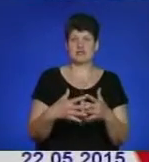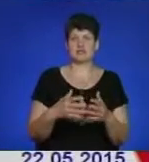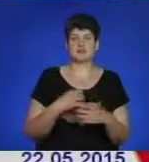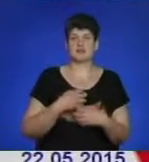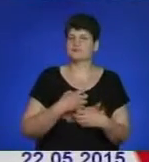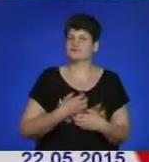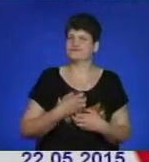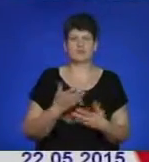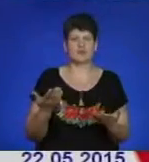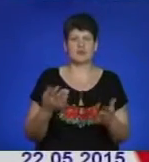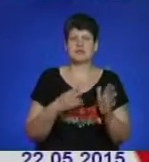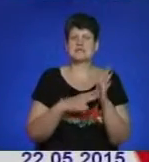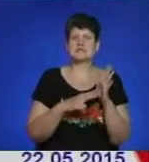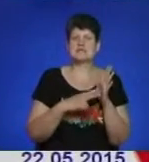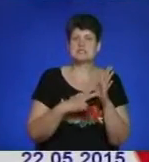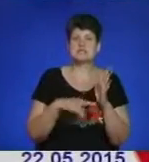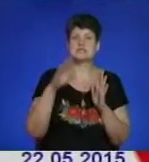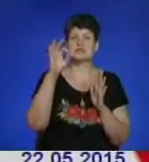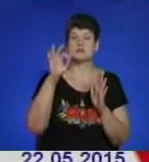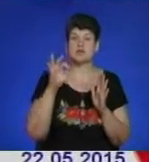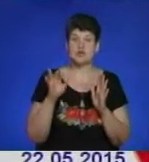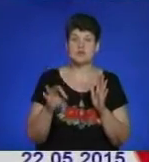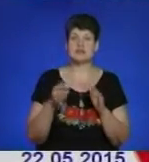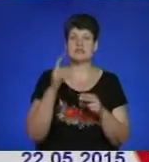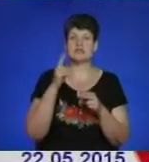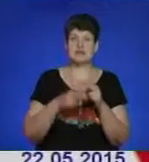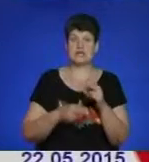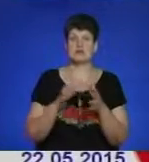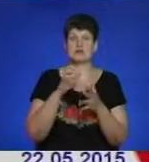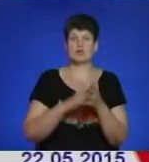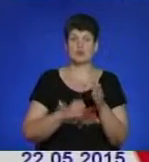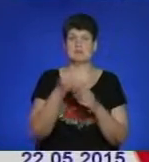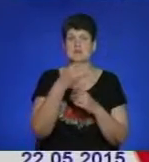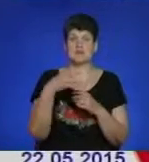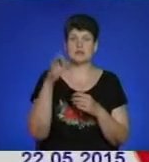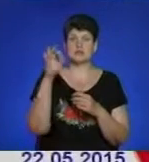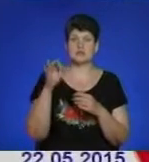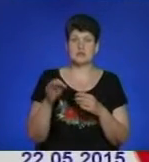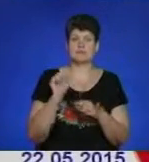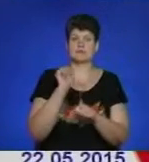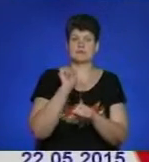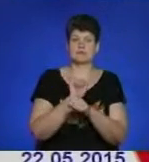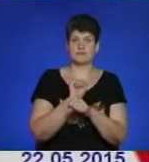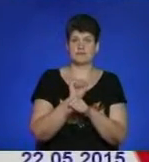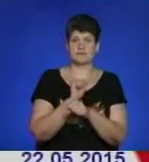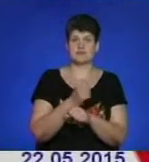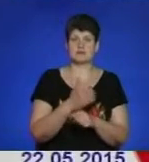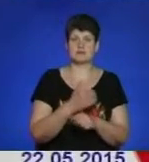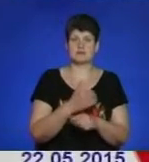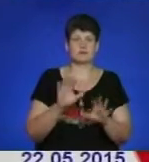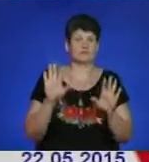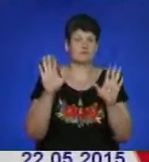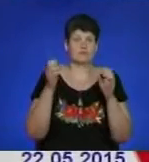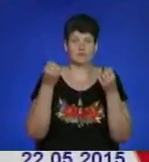сумною, оскільки тільки 70% завершується абортами, 15% переривається